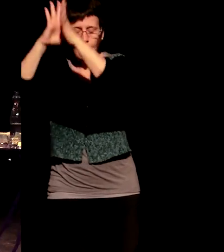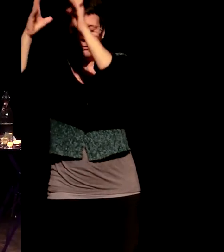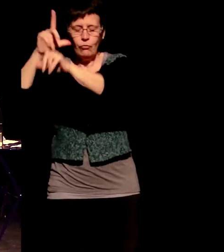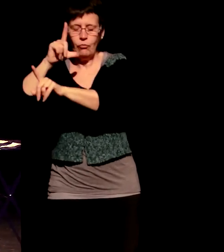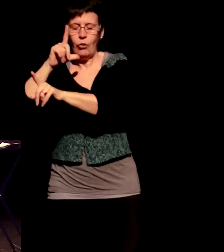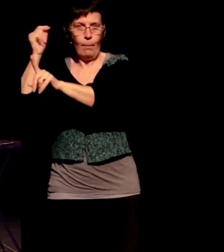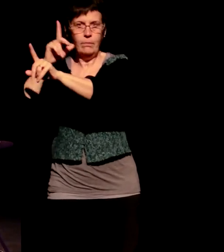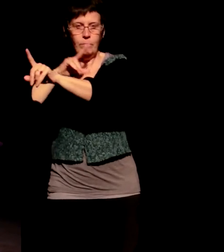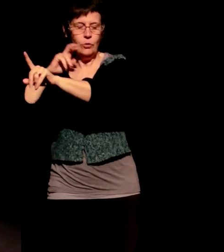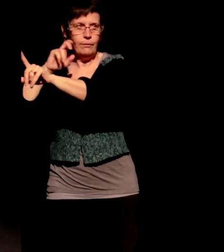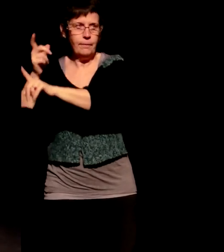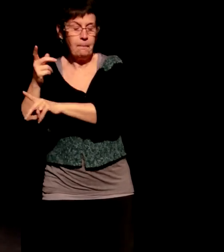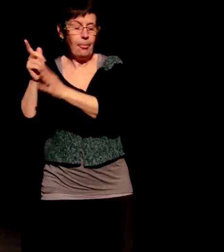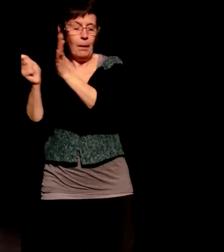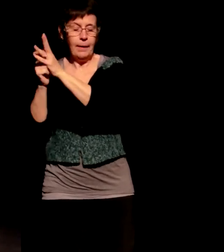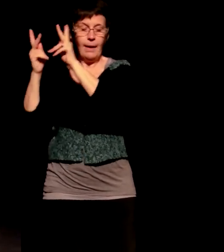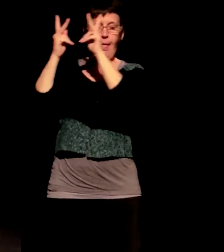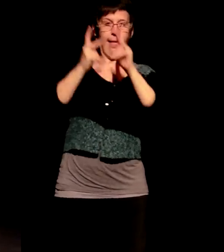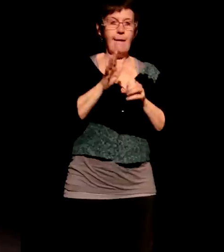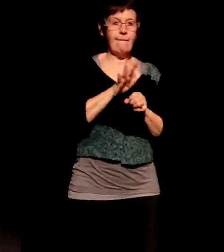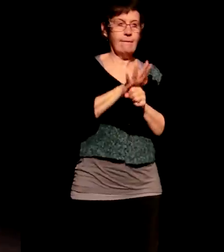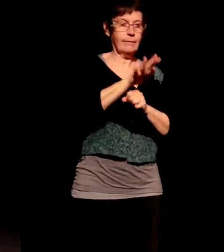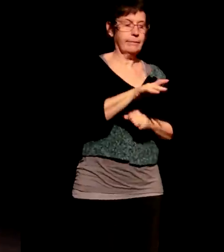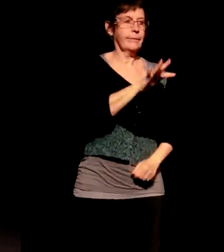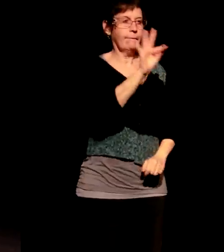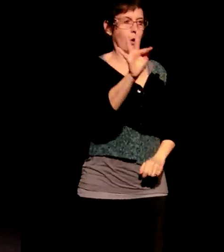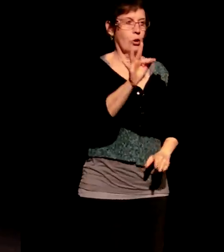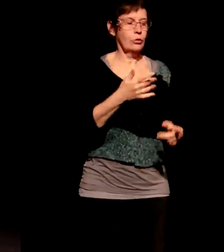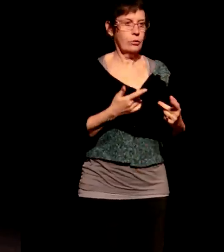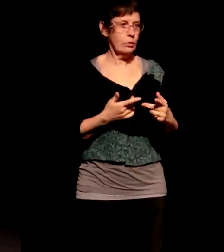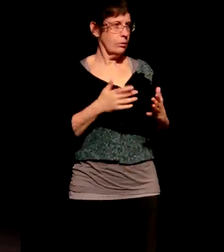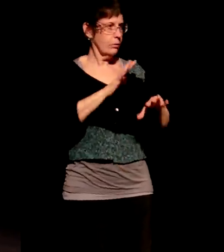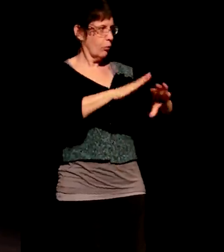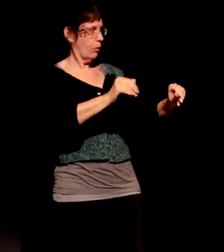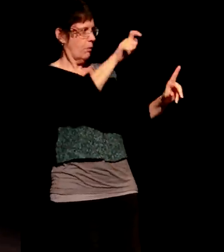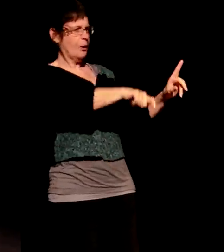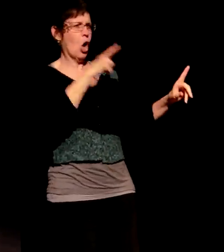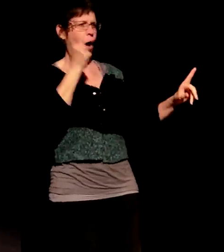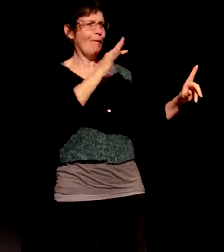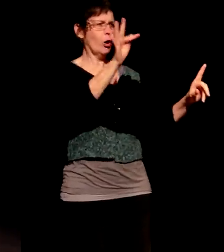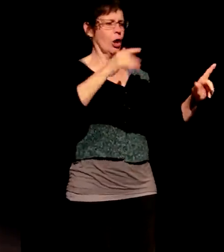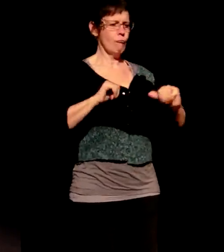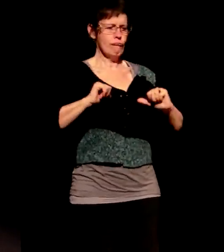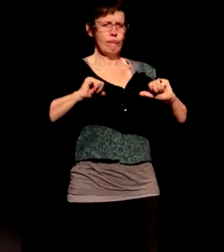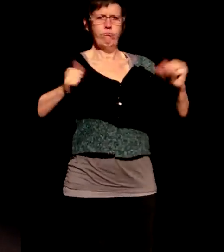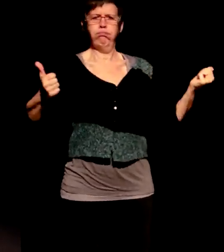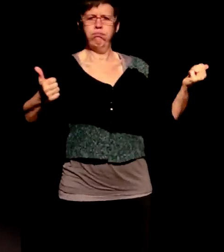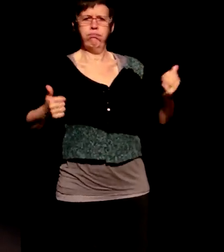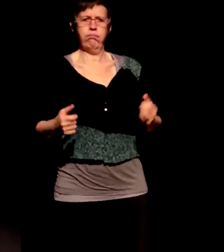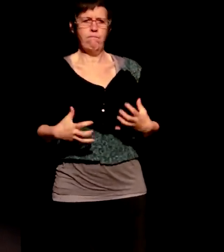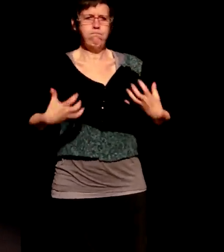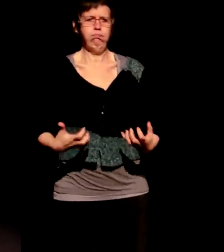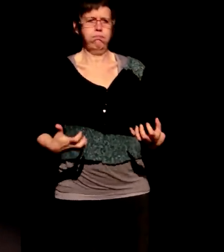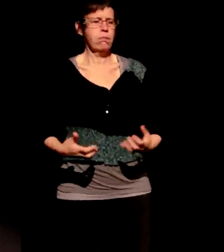France, ils étaient l'antithèse du modèle masculin, viril, puissant, valoré. Encore une fois, hein, la